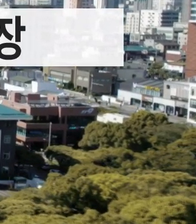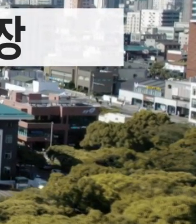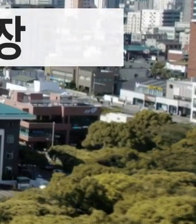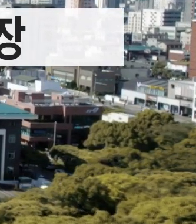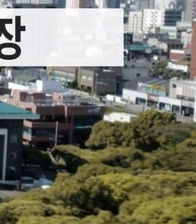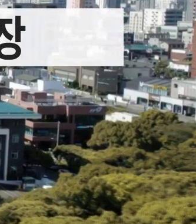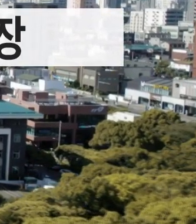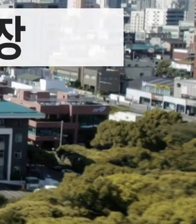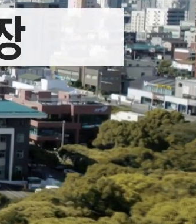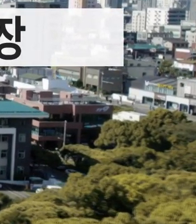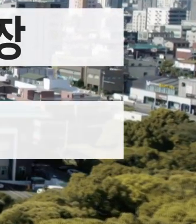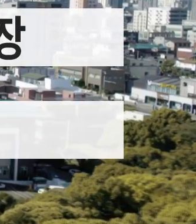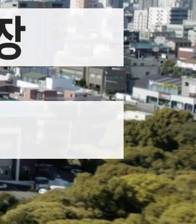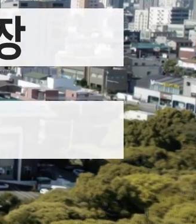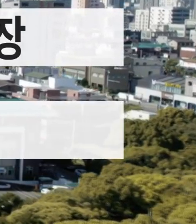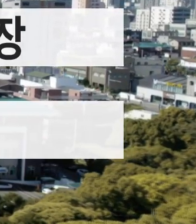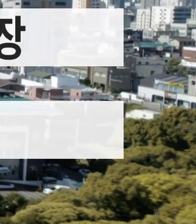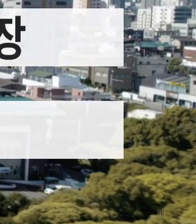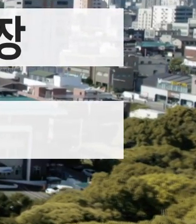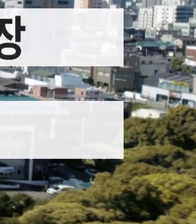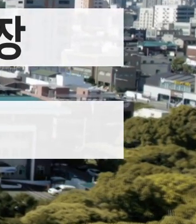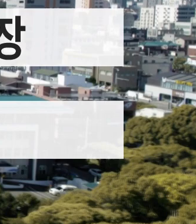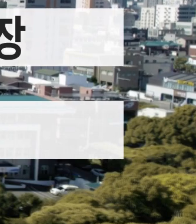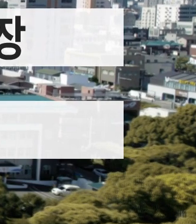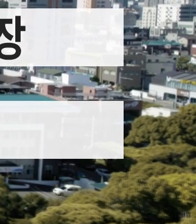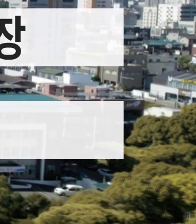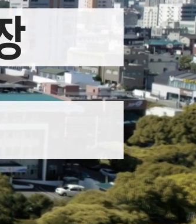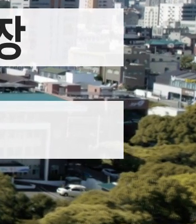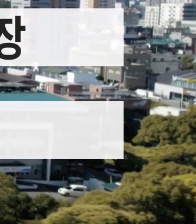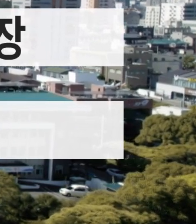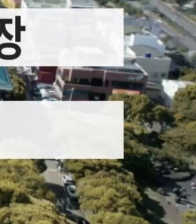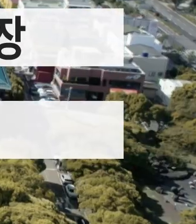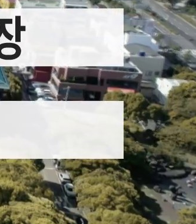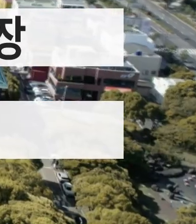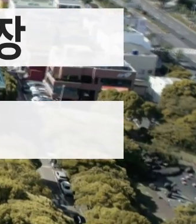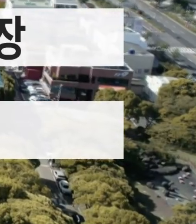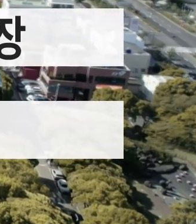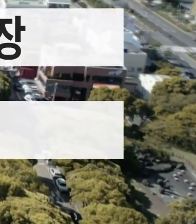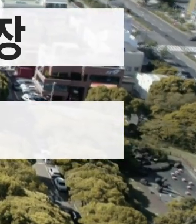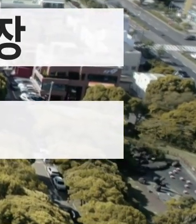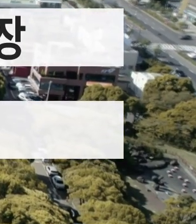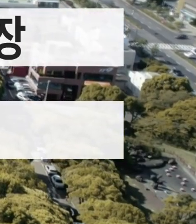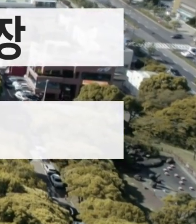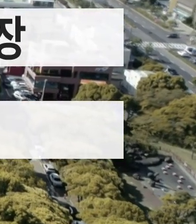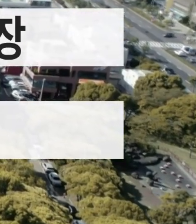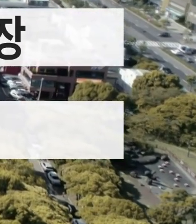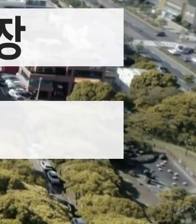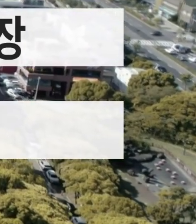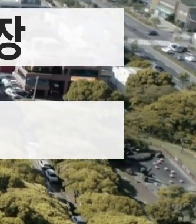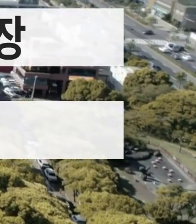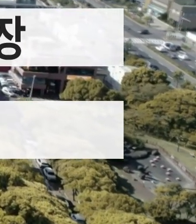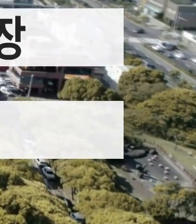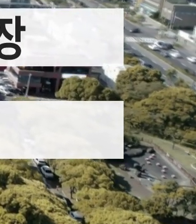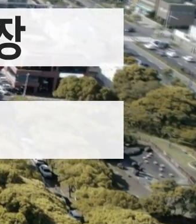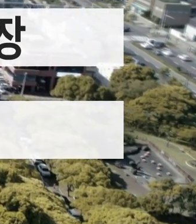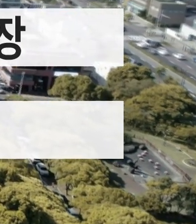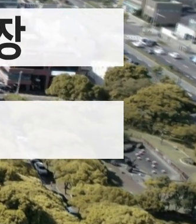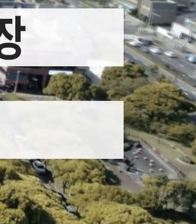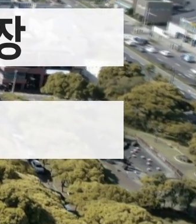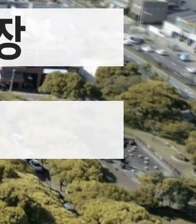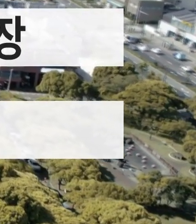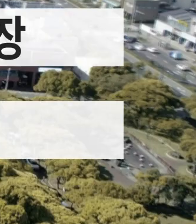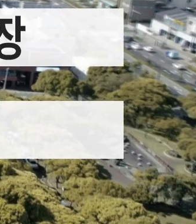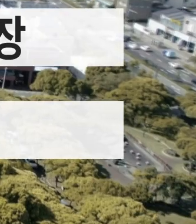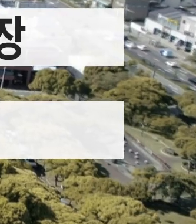손을 맞잡았습니다. 제주도가 보존, 공존, 존중이라는 3대 핵심 키워드 실천에 방점을 둔